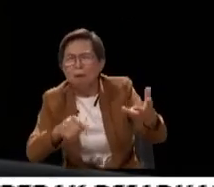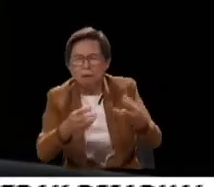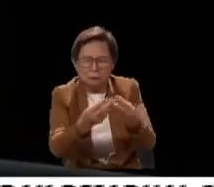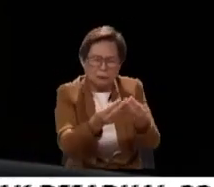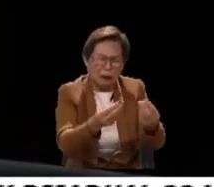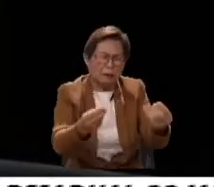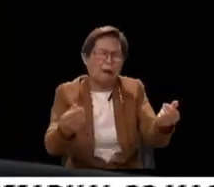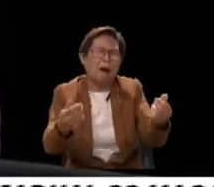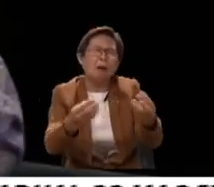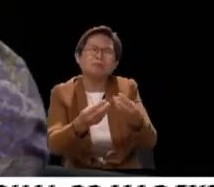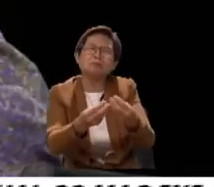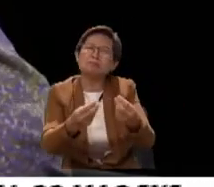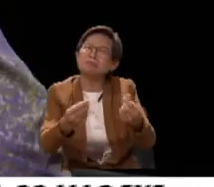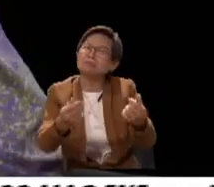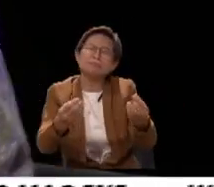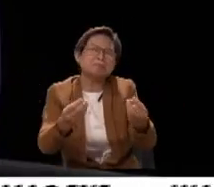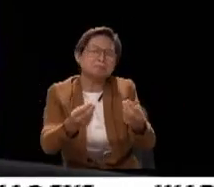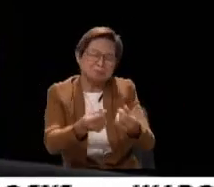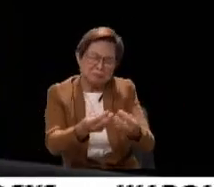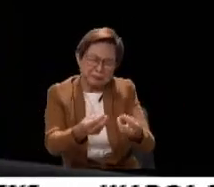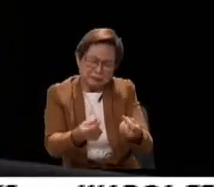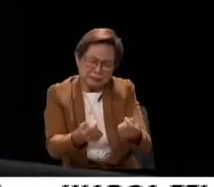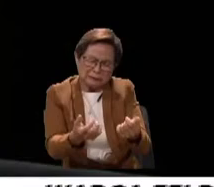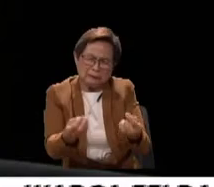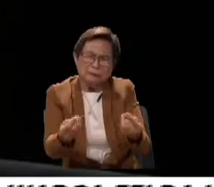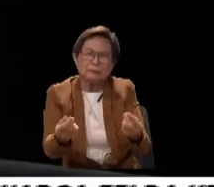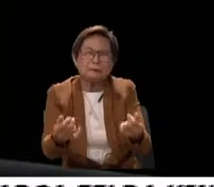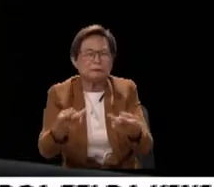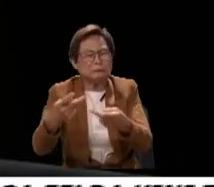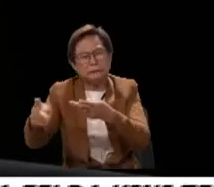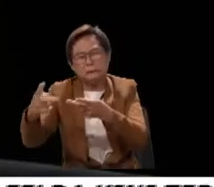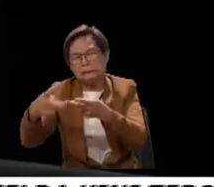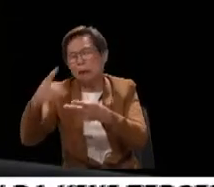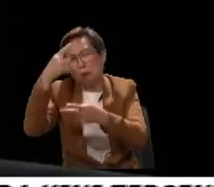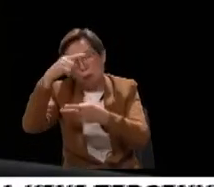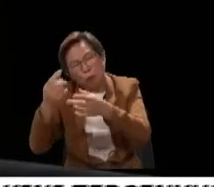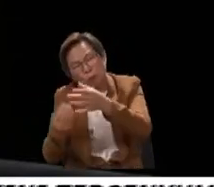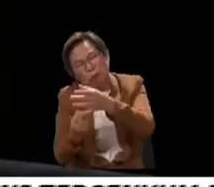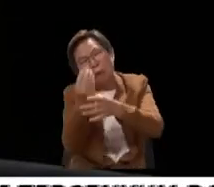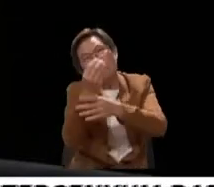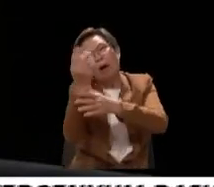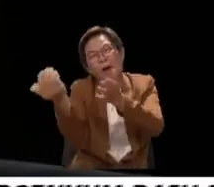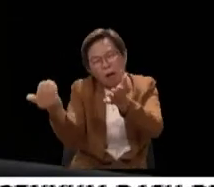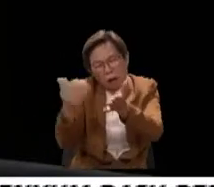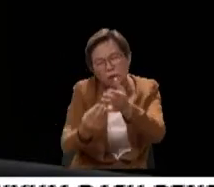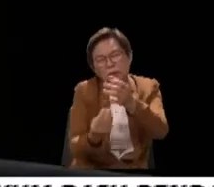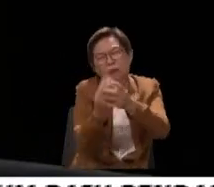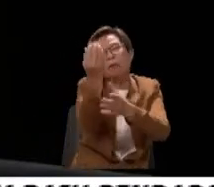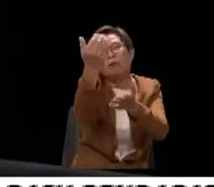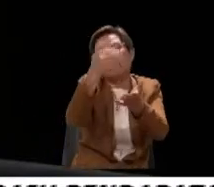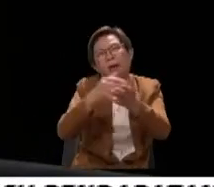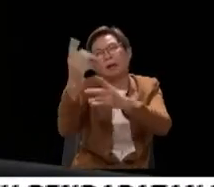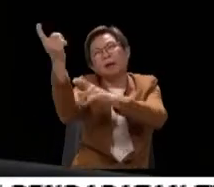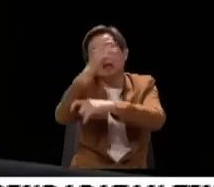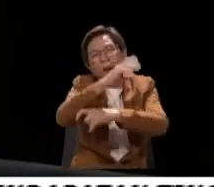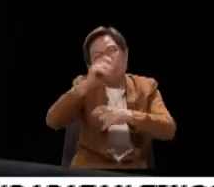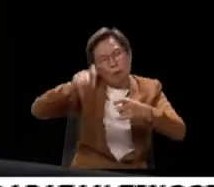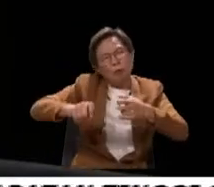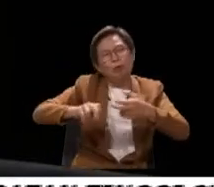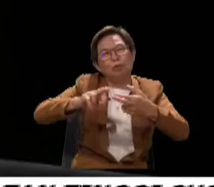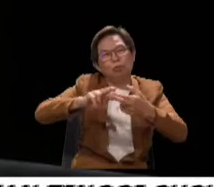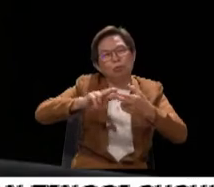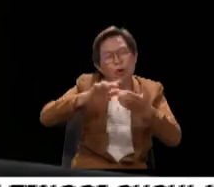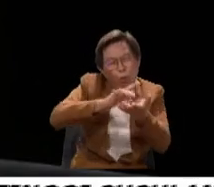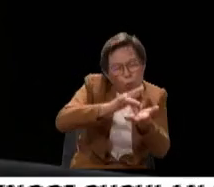tanah tu dah sudah tentu tidak apa sangat apa sesuai untuk di tanam semula dan harus pembaikan dan